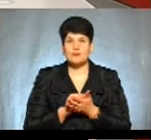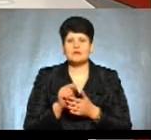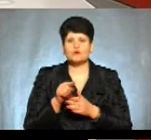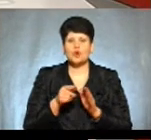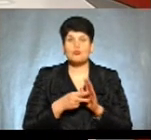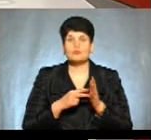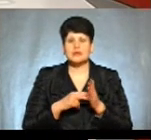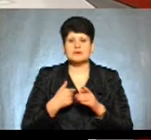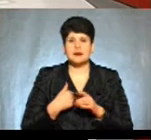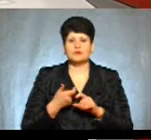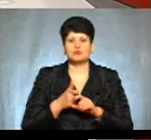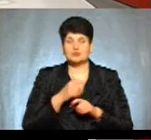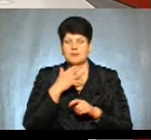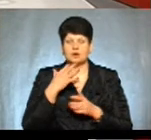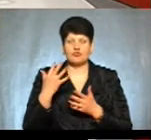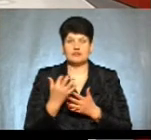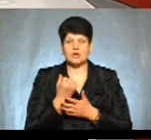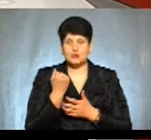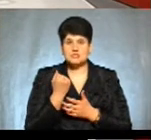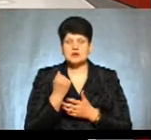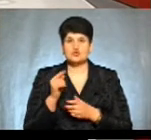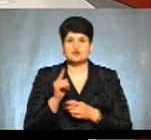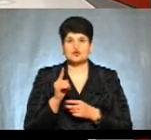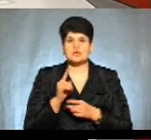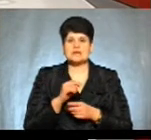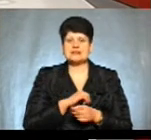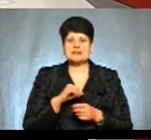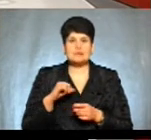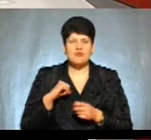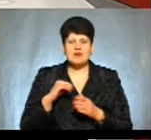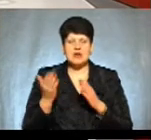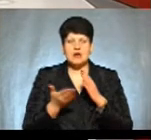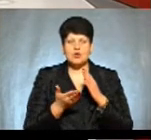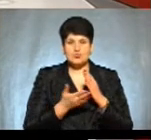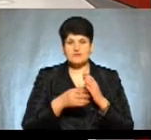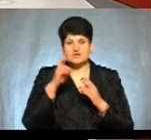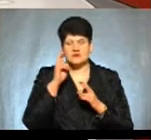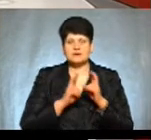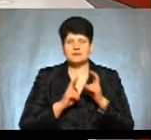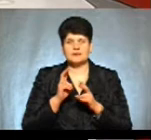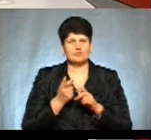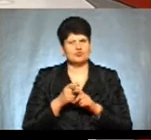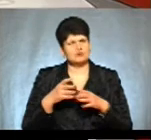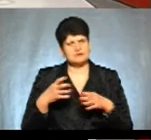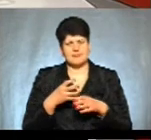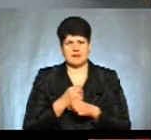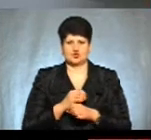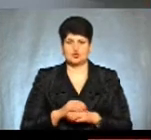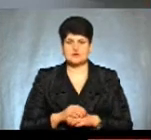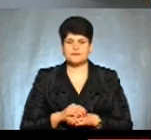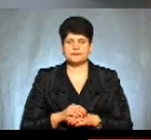тому плані нам дуже багато вдалося, що все-таки самовільних рубок в державних лісогосподарських підприємствах дуже значно